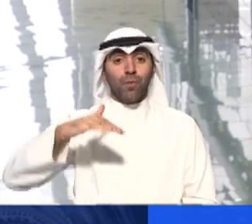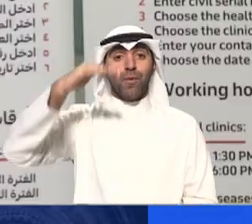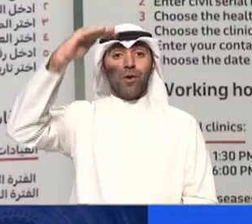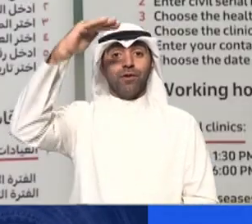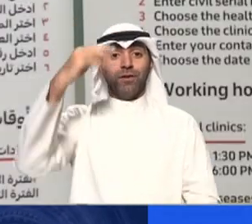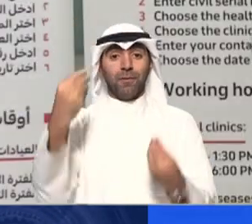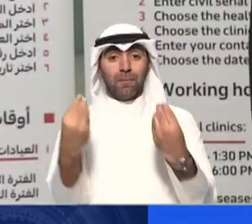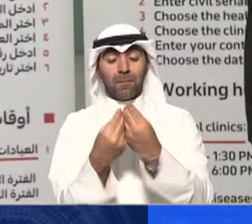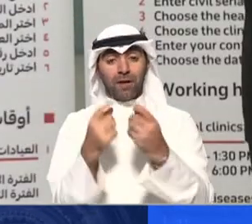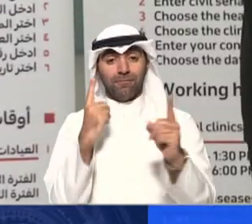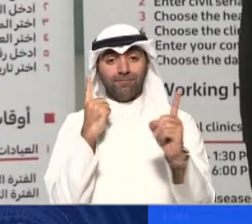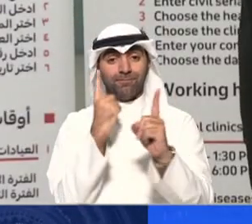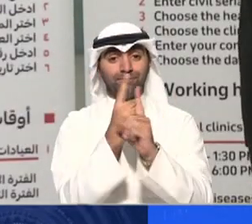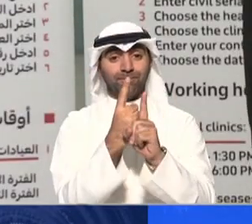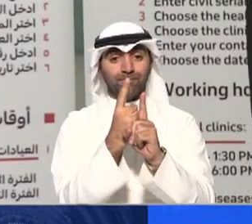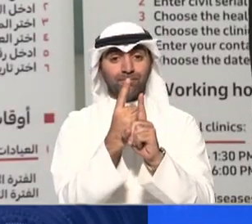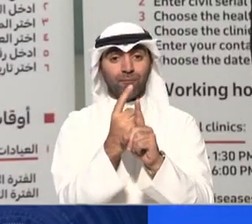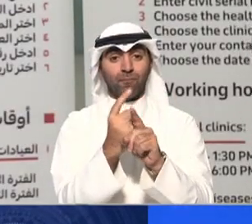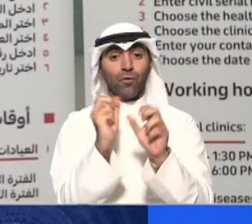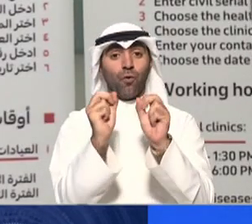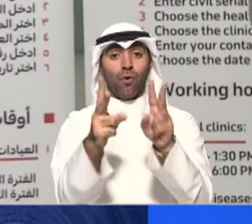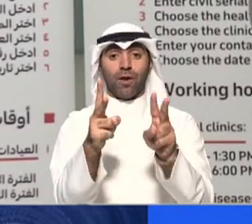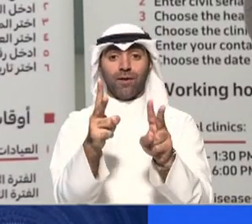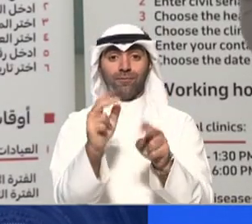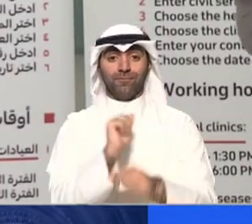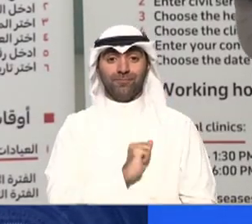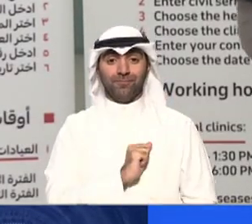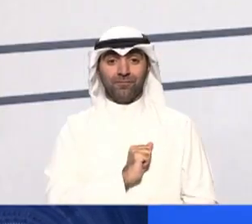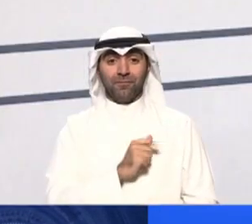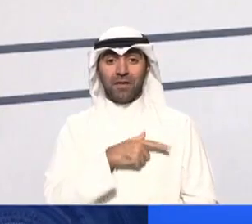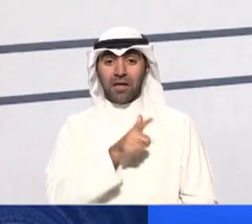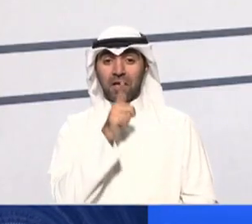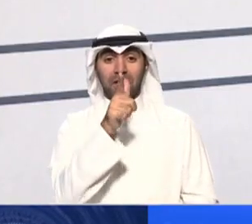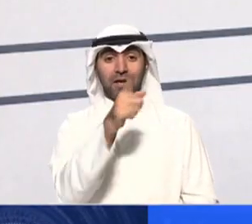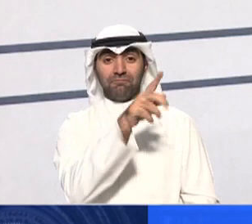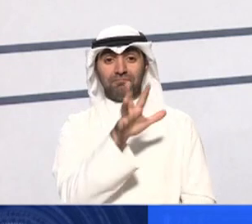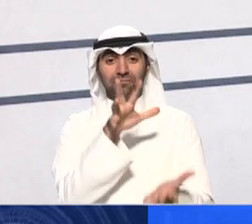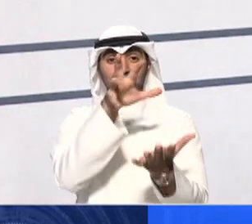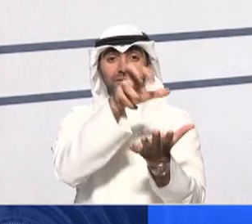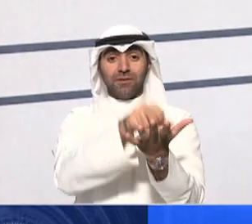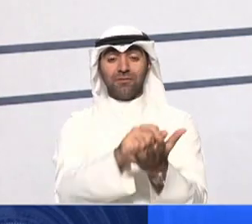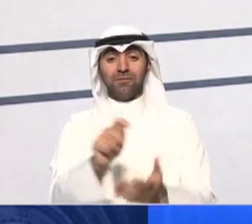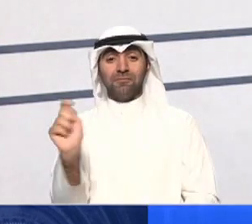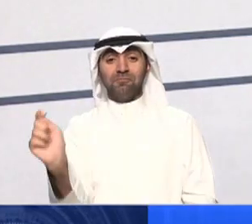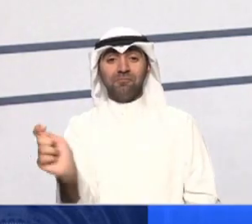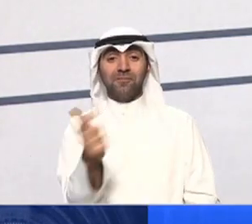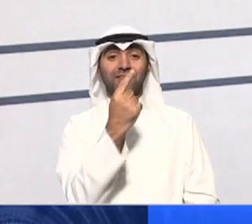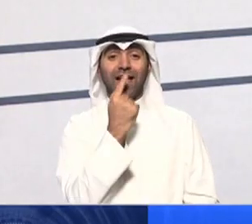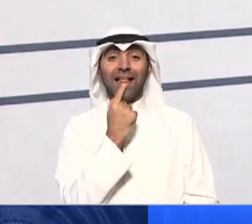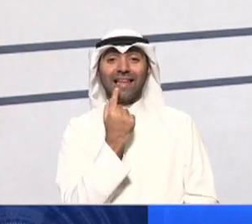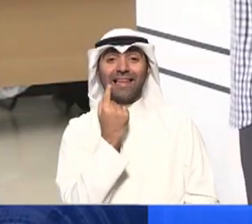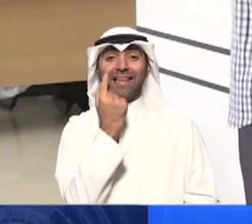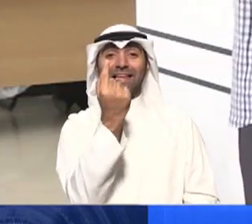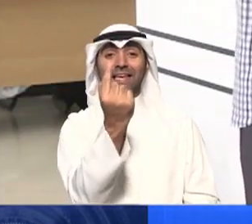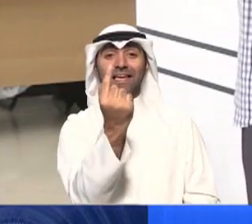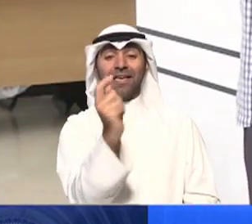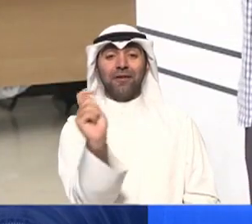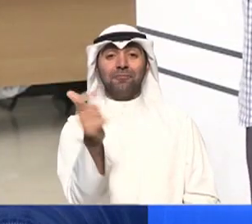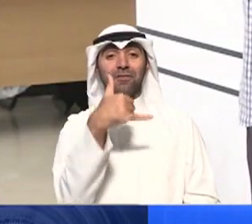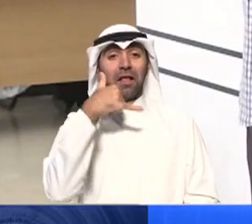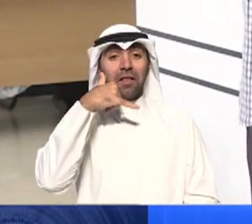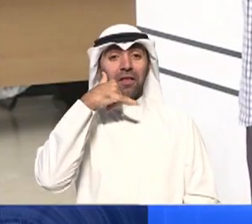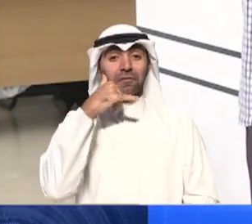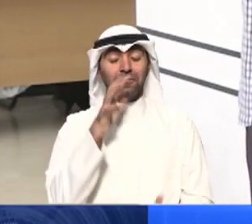الوقاية. بإمكانك خلال دقائق معدودة أن تقوم بحجز موعد مسبق في المركز الصحي من خلال هاتف